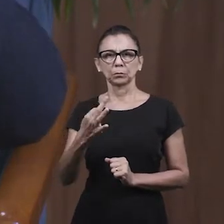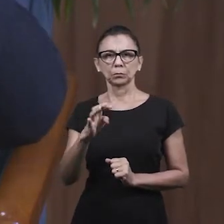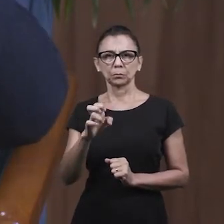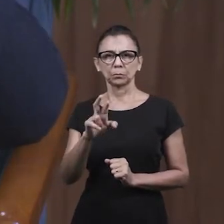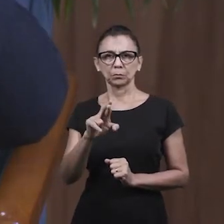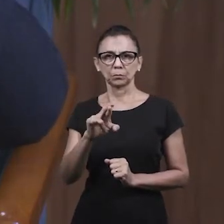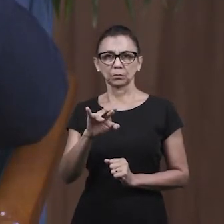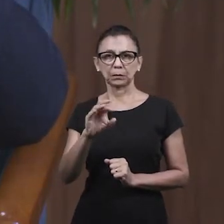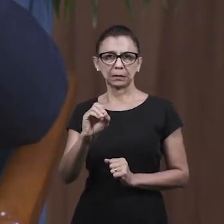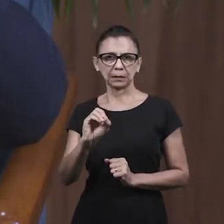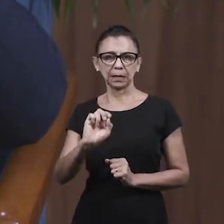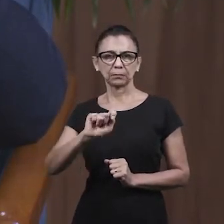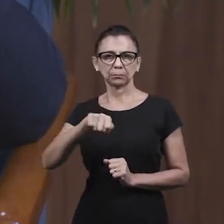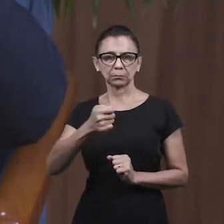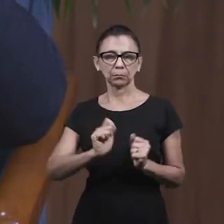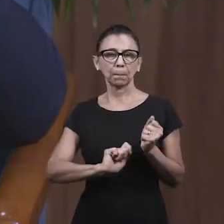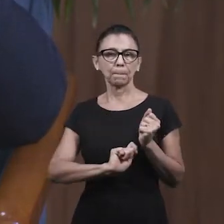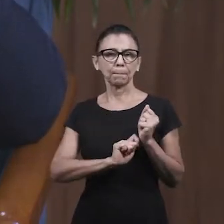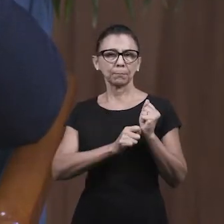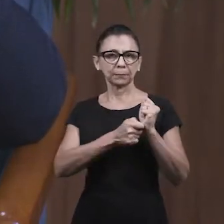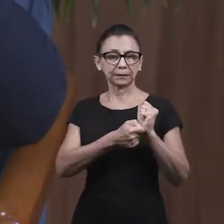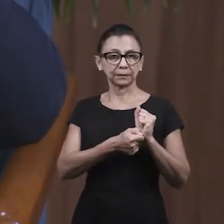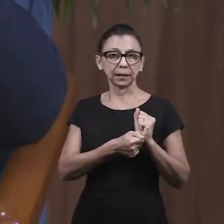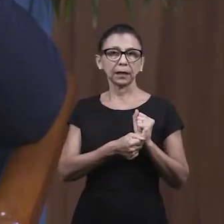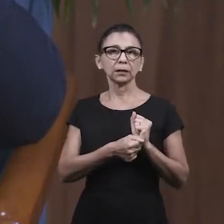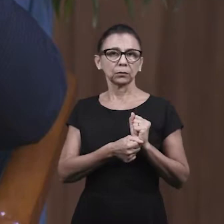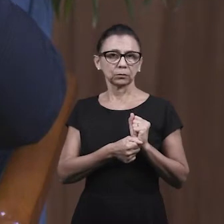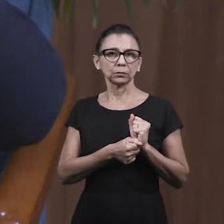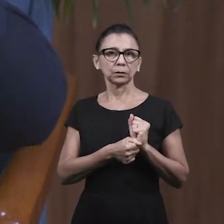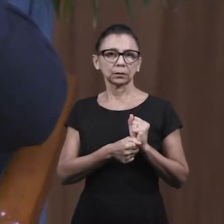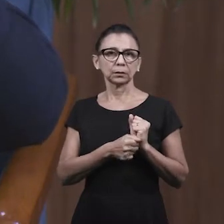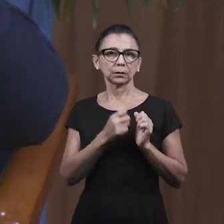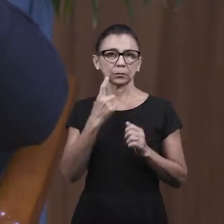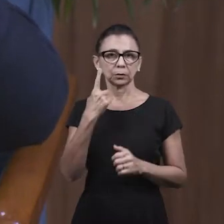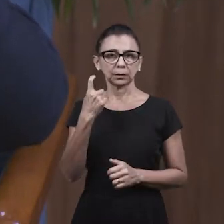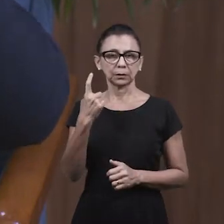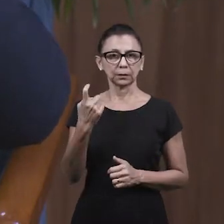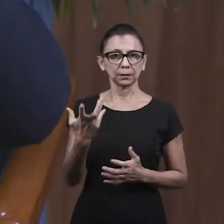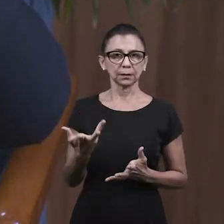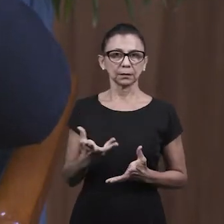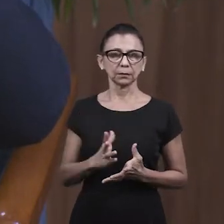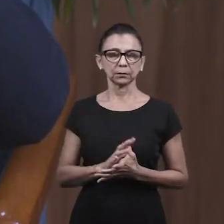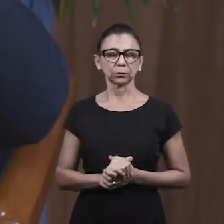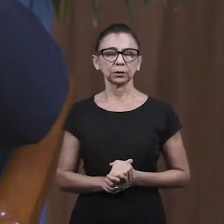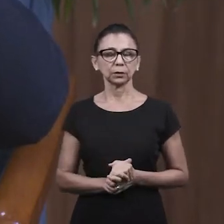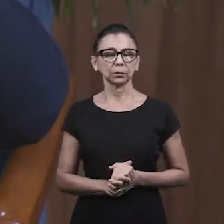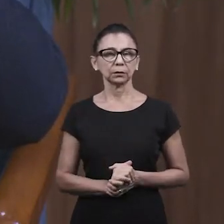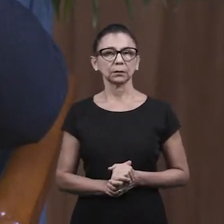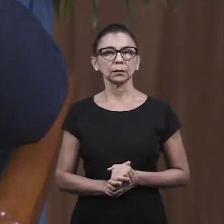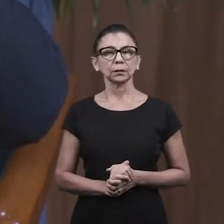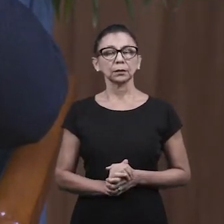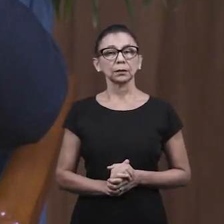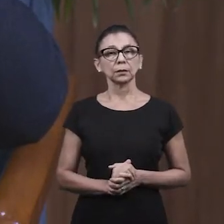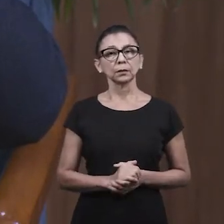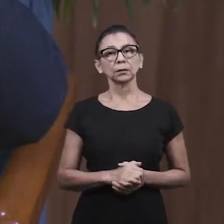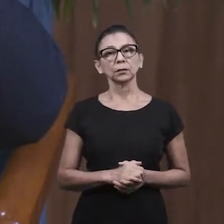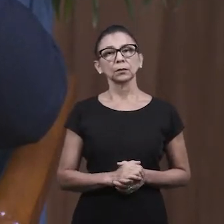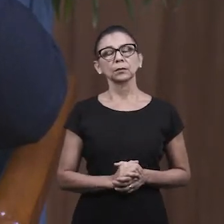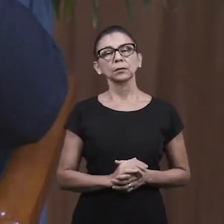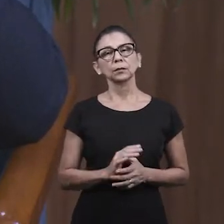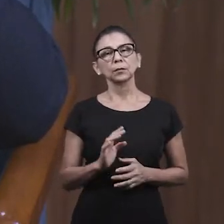Cette expression mystère que nous utilisons dans la dernière édition du Coran, mais ça c'est très important parce